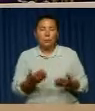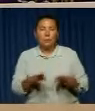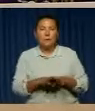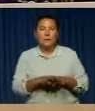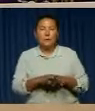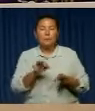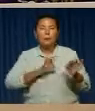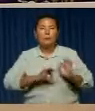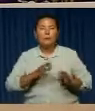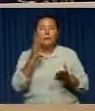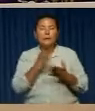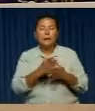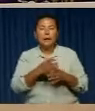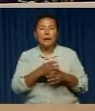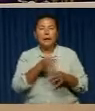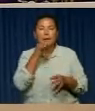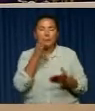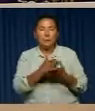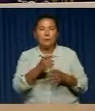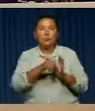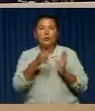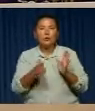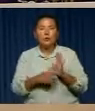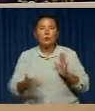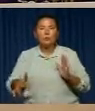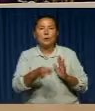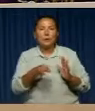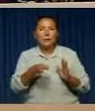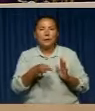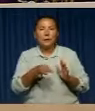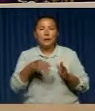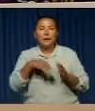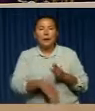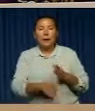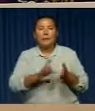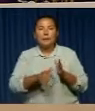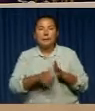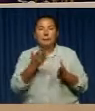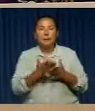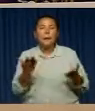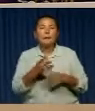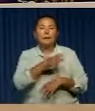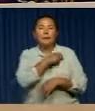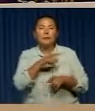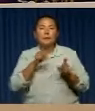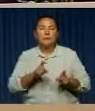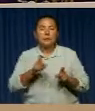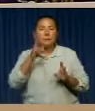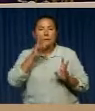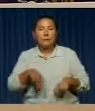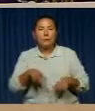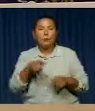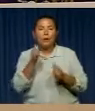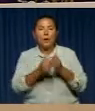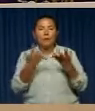эфирді пайдаланып тіке айта аламын. Біздің 17-ші шағын ауданда Грин парктың астында кабинет бар. Қандай дәрігері отырған мен білмеймін. Бірақ